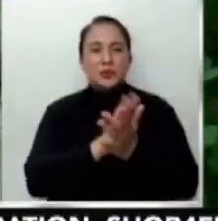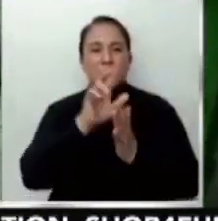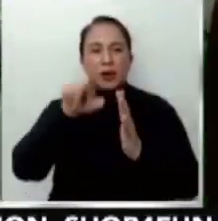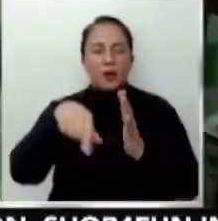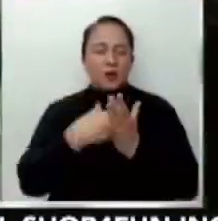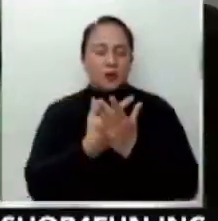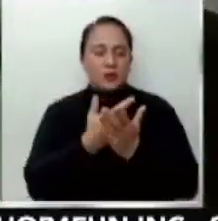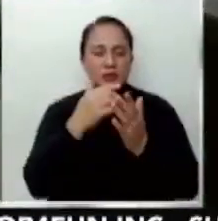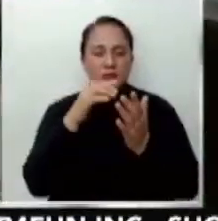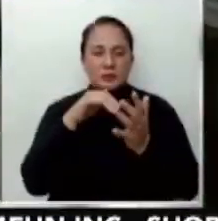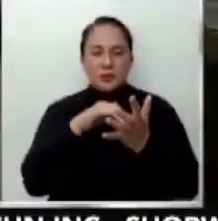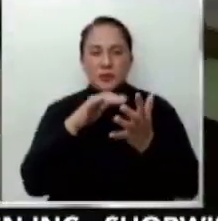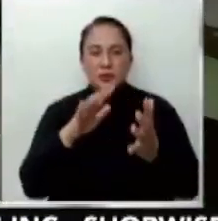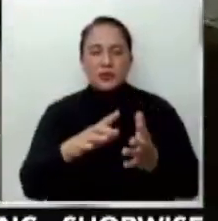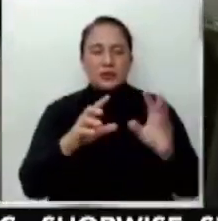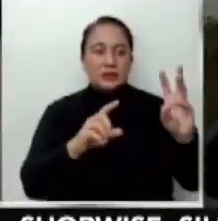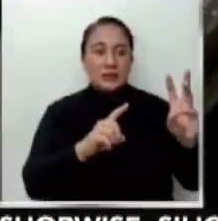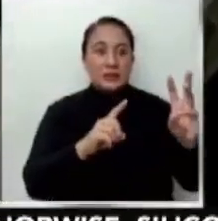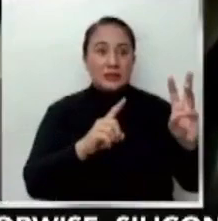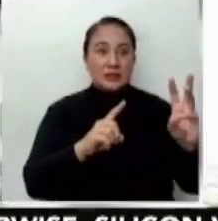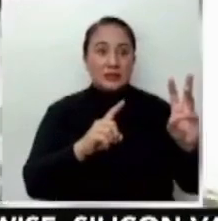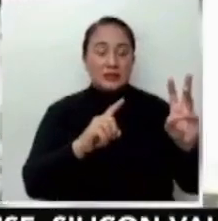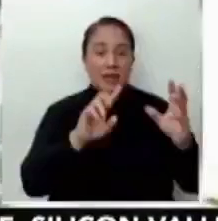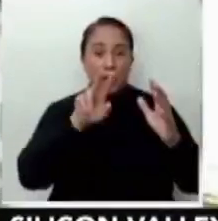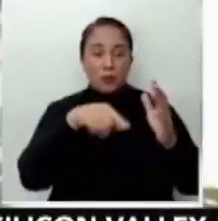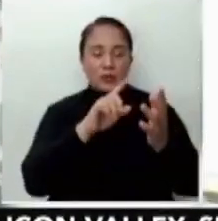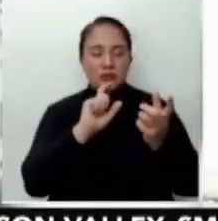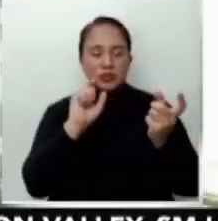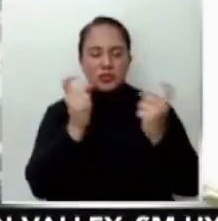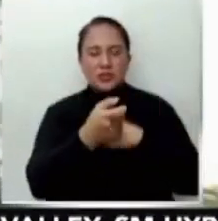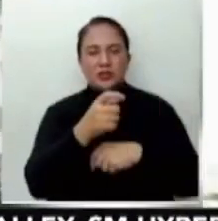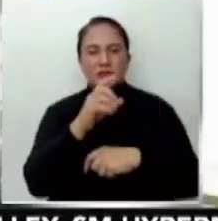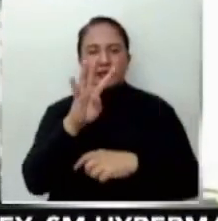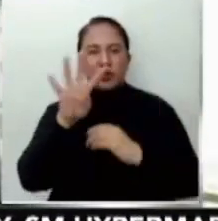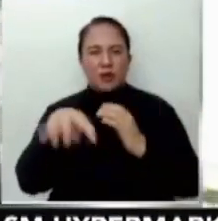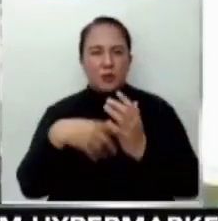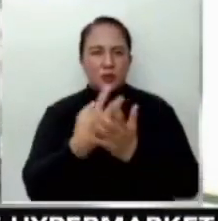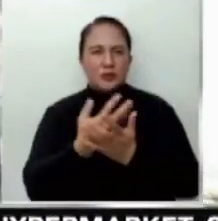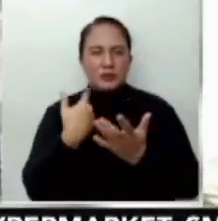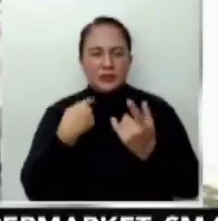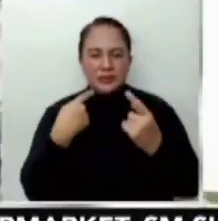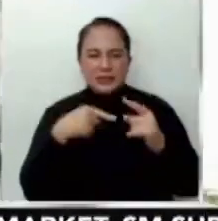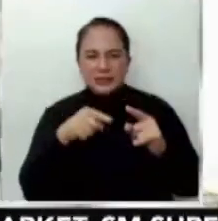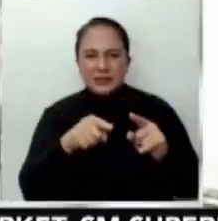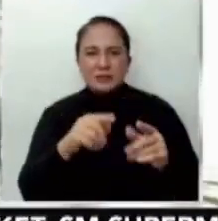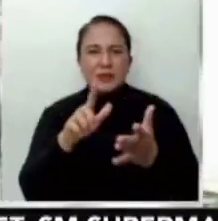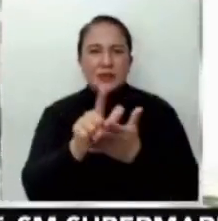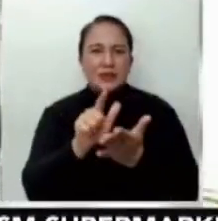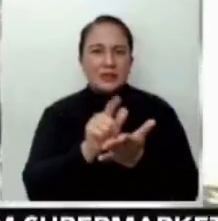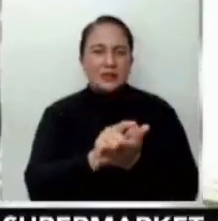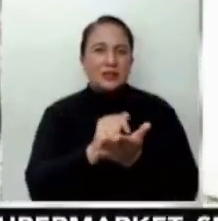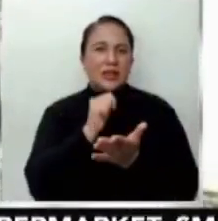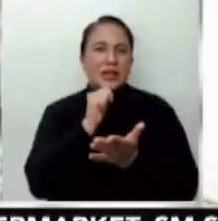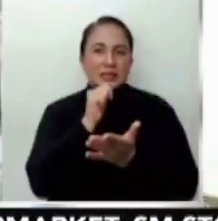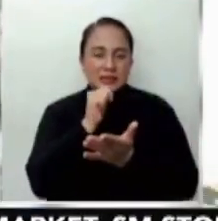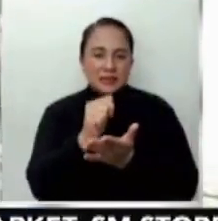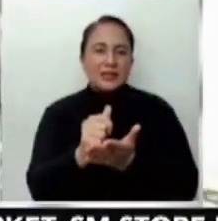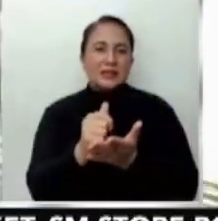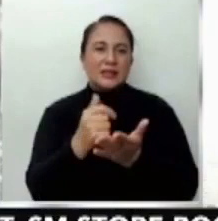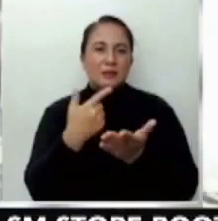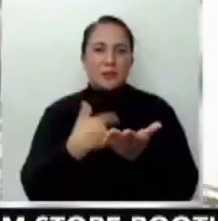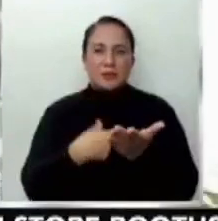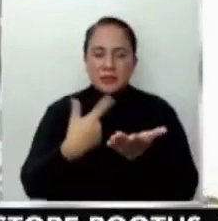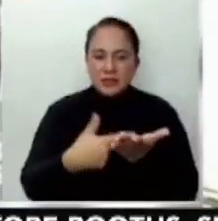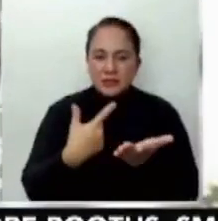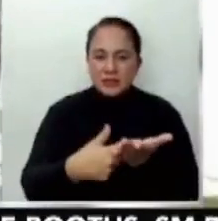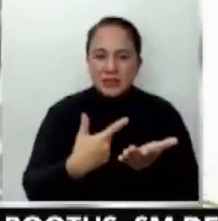mula 6 na oras magiging 4 na lang. Pipilitin naming mahabol yung mga lesson na hindi namin natakel sa